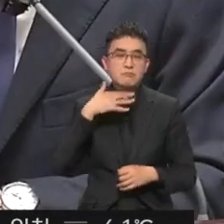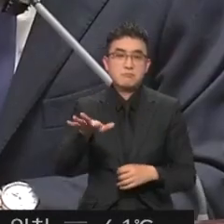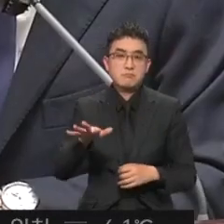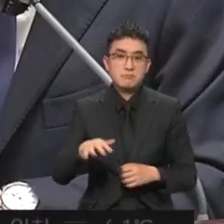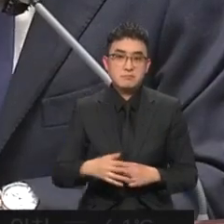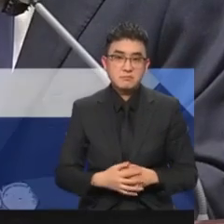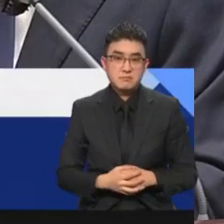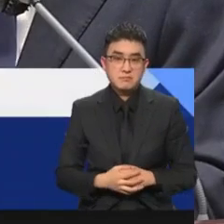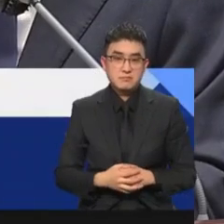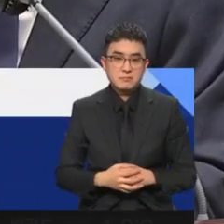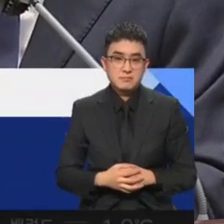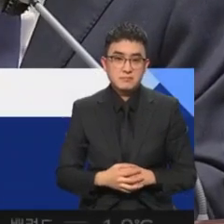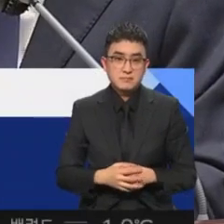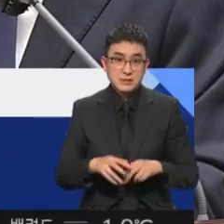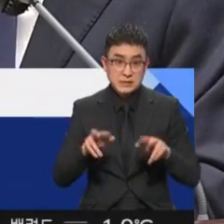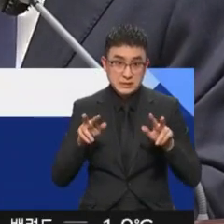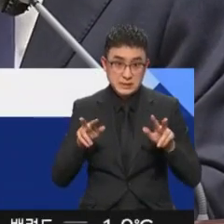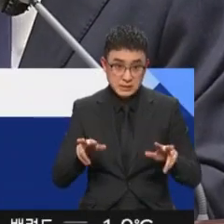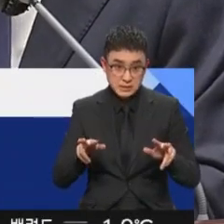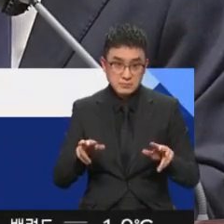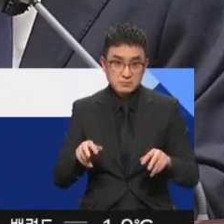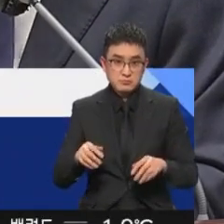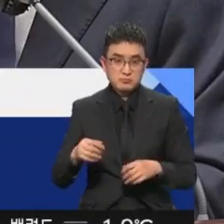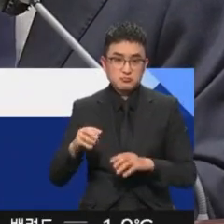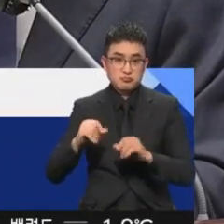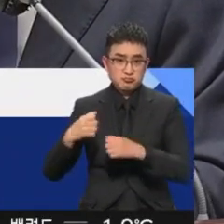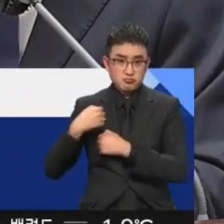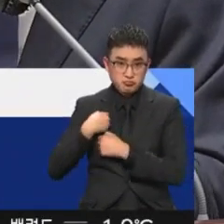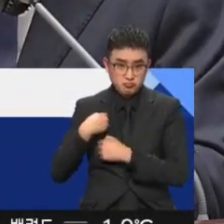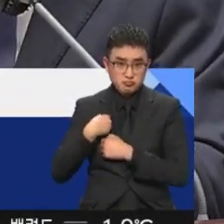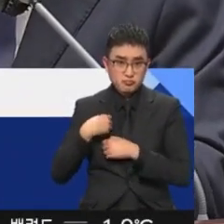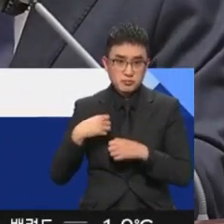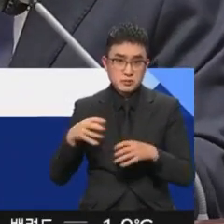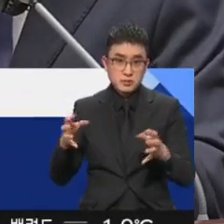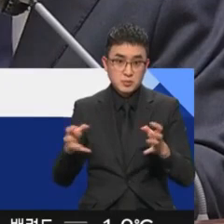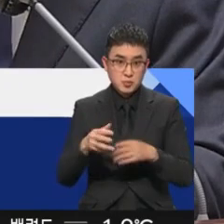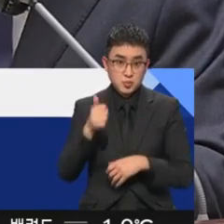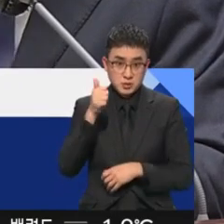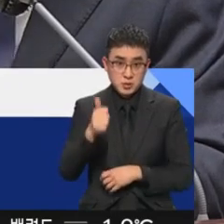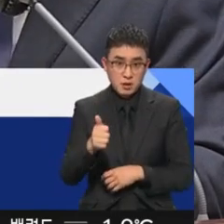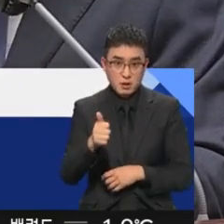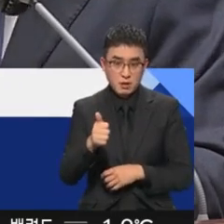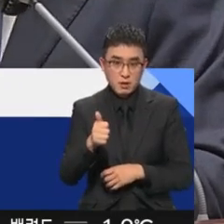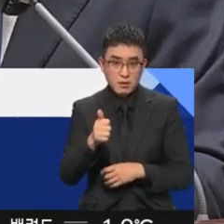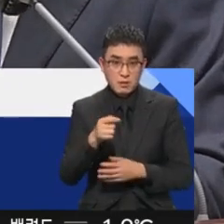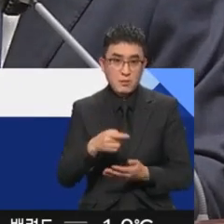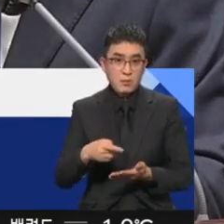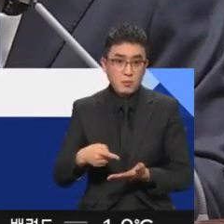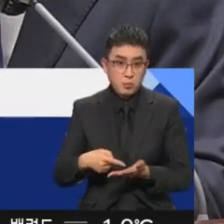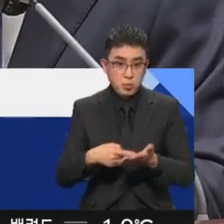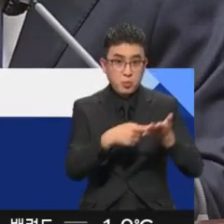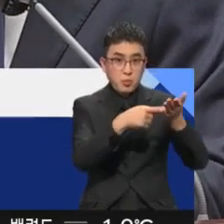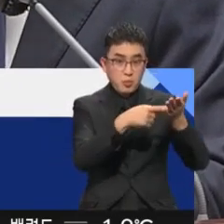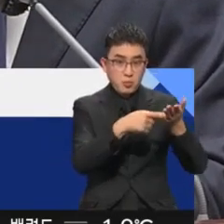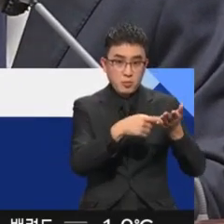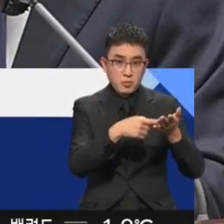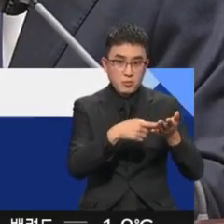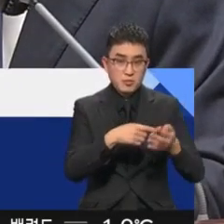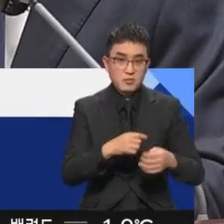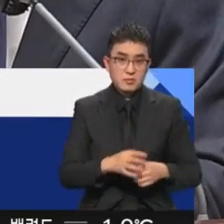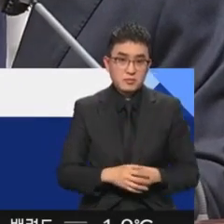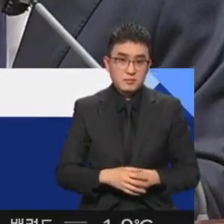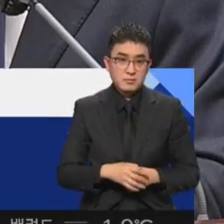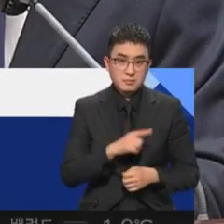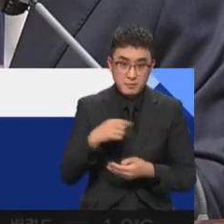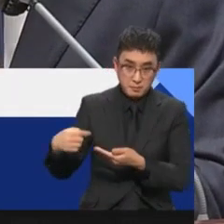현직 육군 참모총장이 보고책에 의해서 보고받은 내용을 그 당시 현직 국방부 대변인이 그